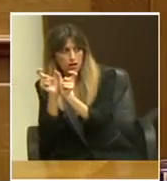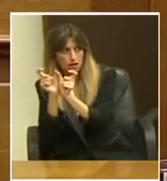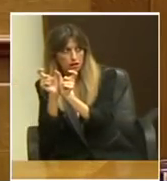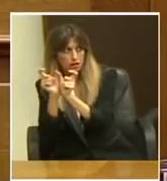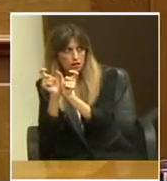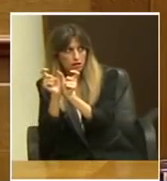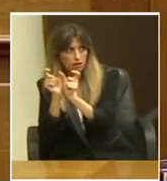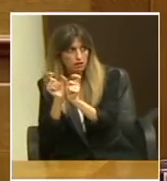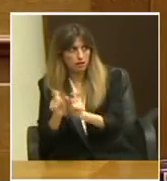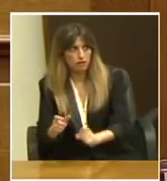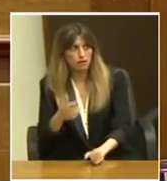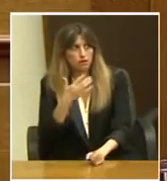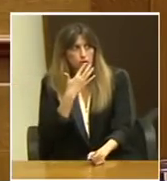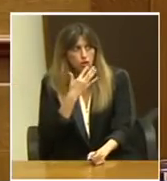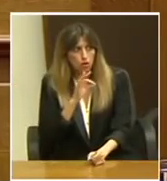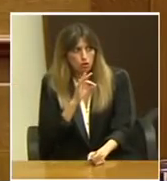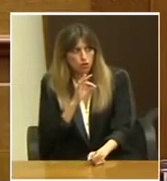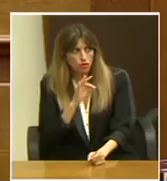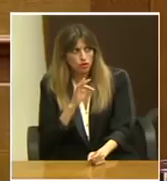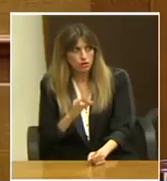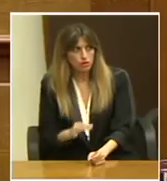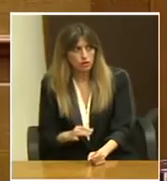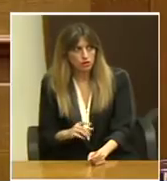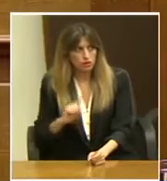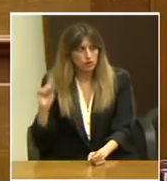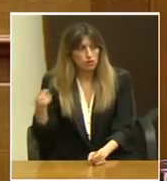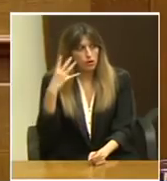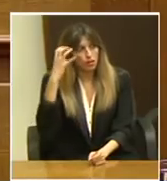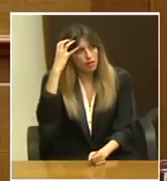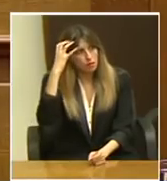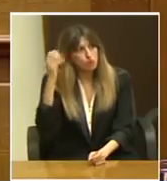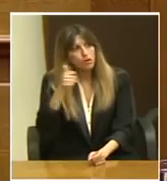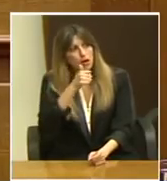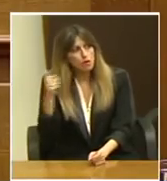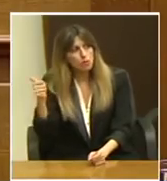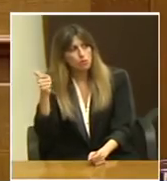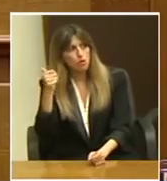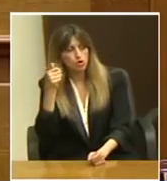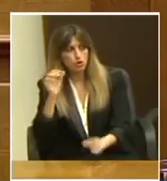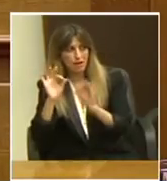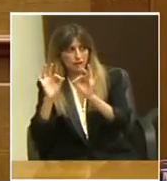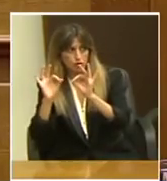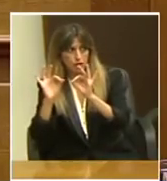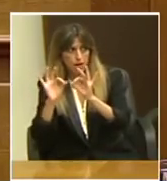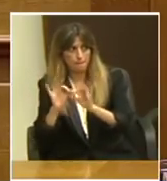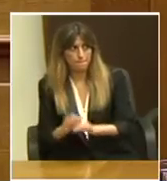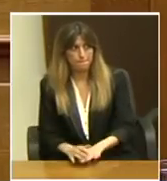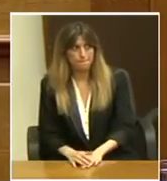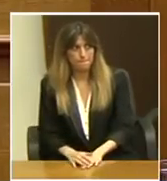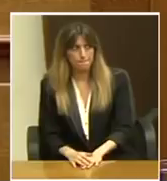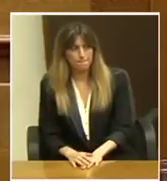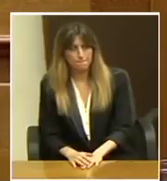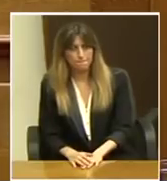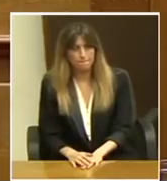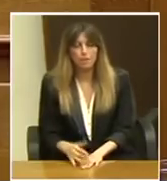Σκόπια Μακεδονία, γιατί θα έμεινε μόνο Σκόπια. Πήγαμε λοιπόν στο όνομα Βόρεια Μακεδονία. Και ακούω